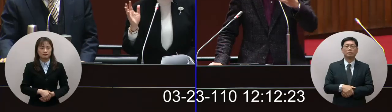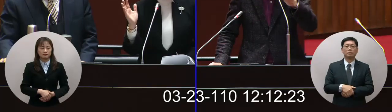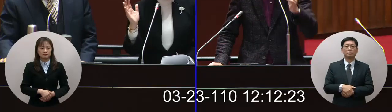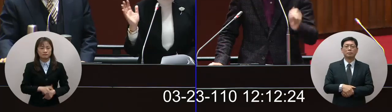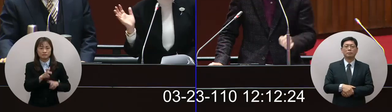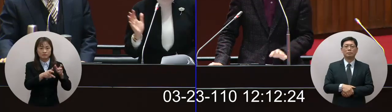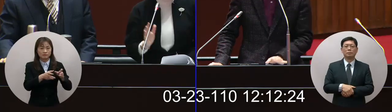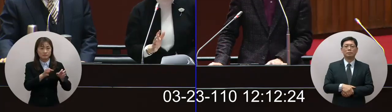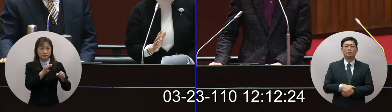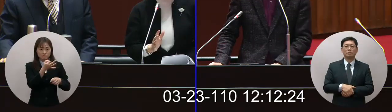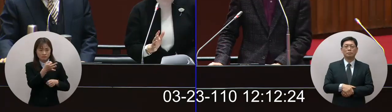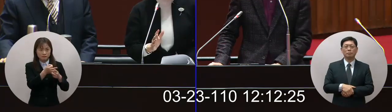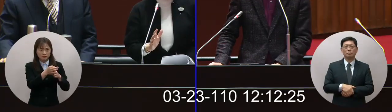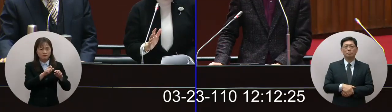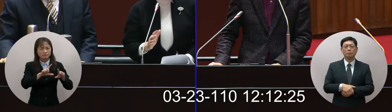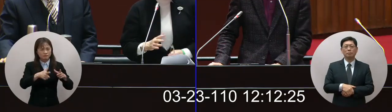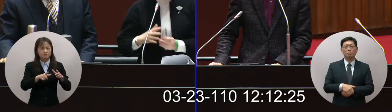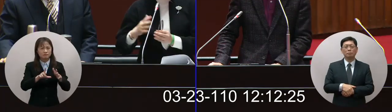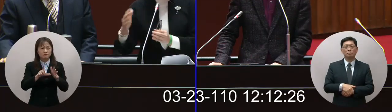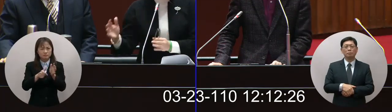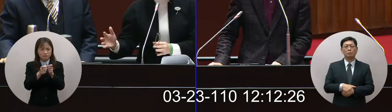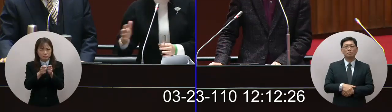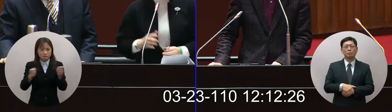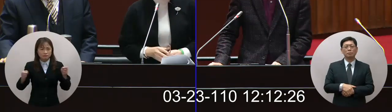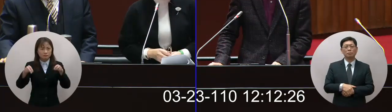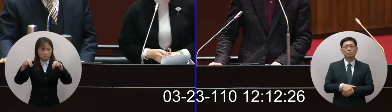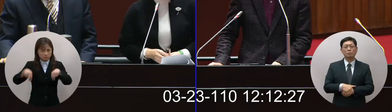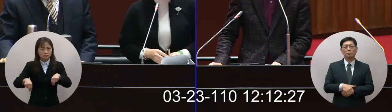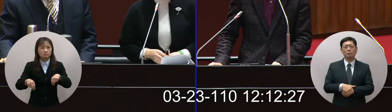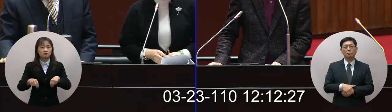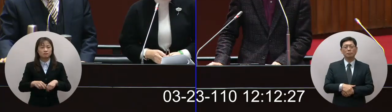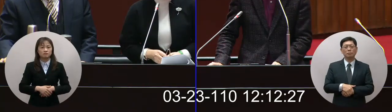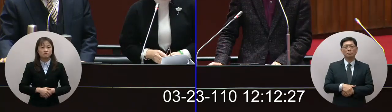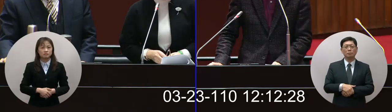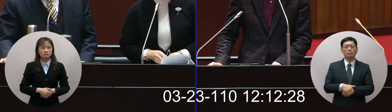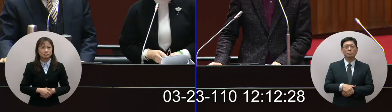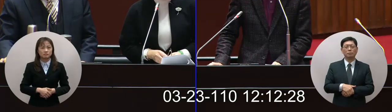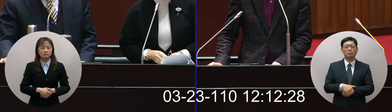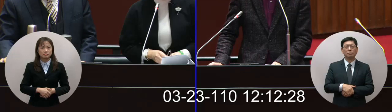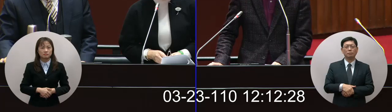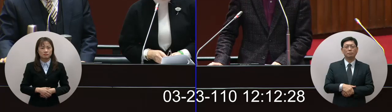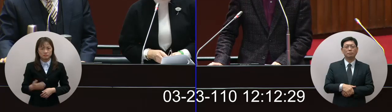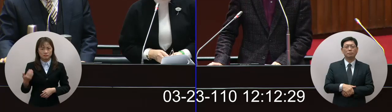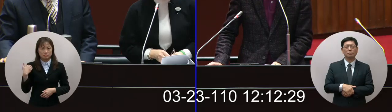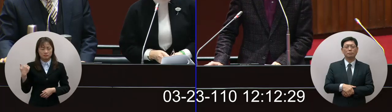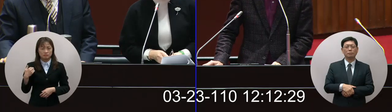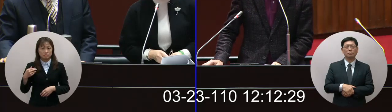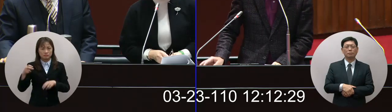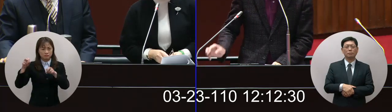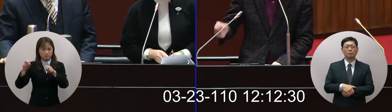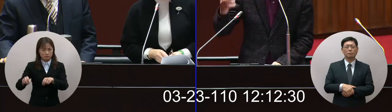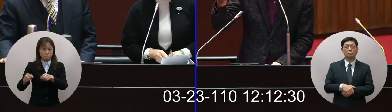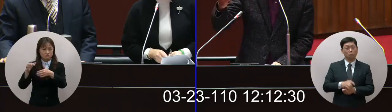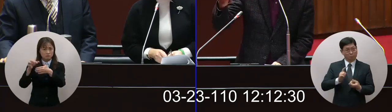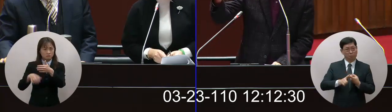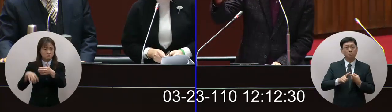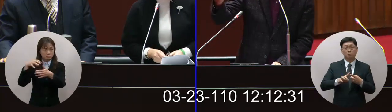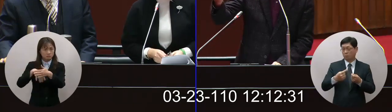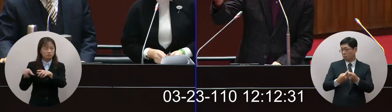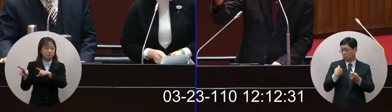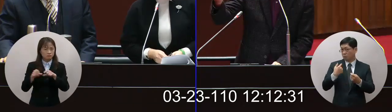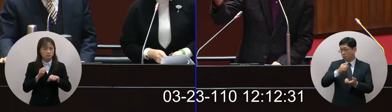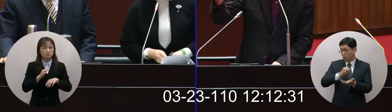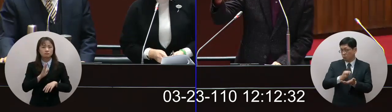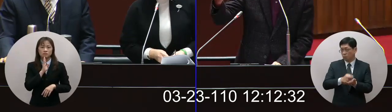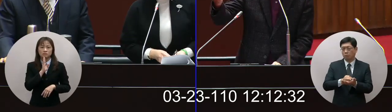哈、哦，大部分都是长约多啦。好、哦，那个长约都是有啊、既有的这个约的啊、这个规范。 对啊，你看去年